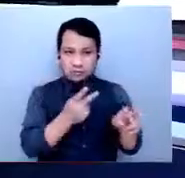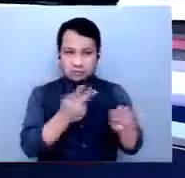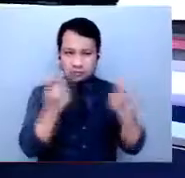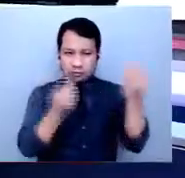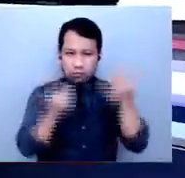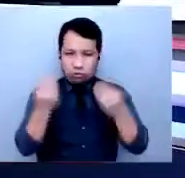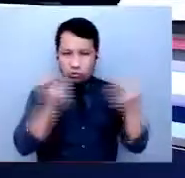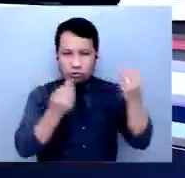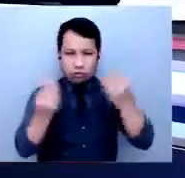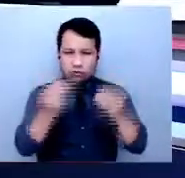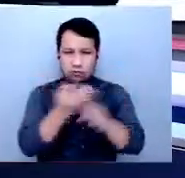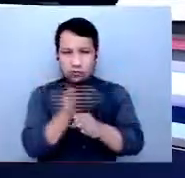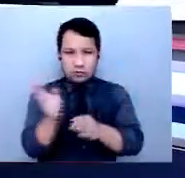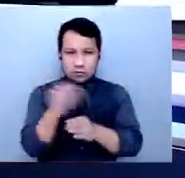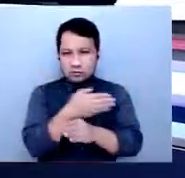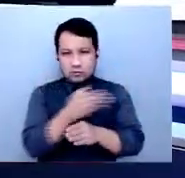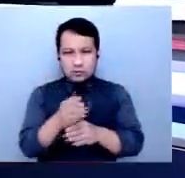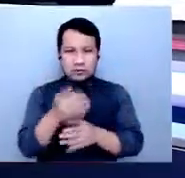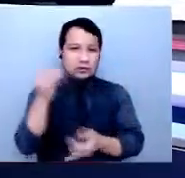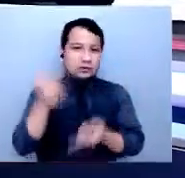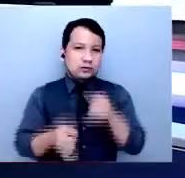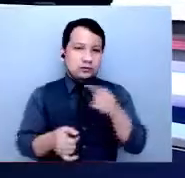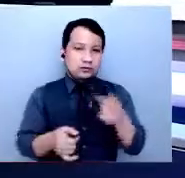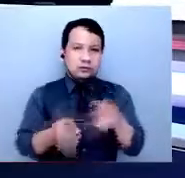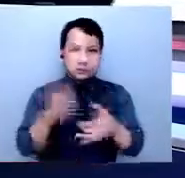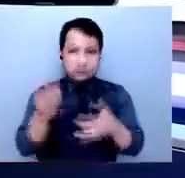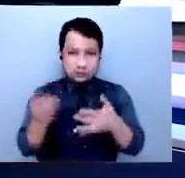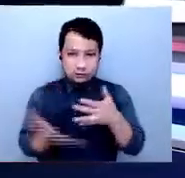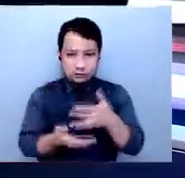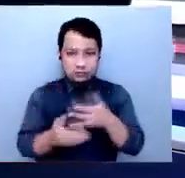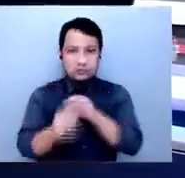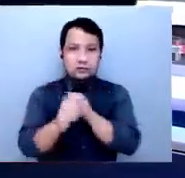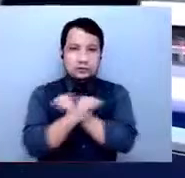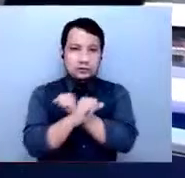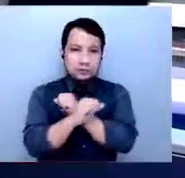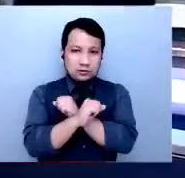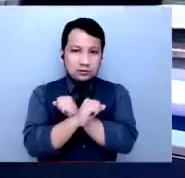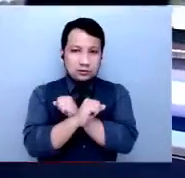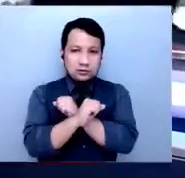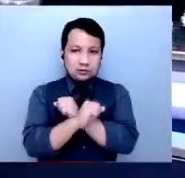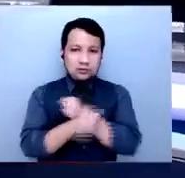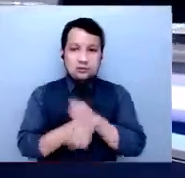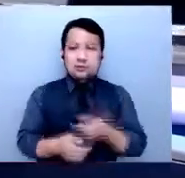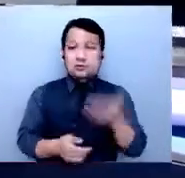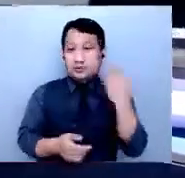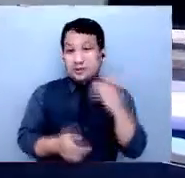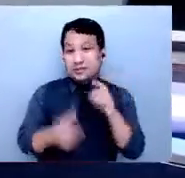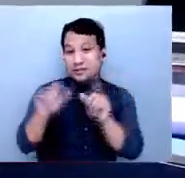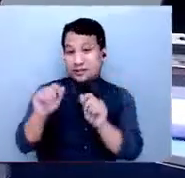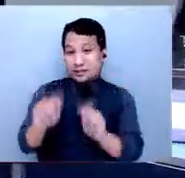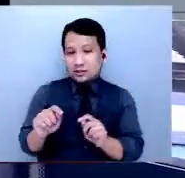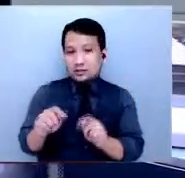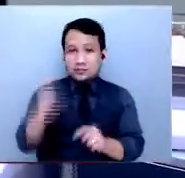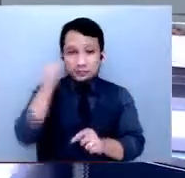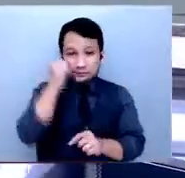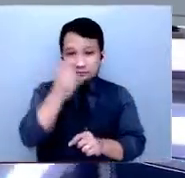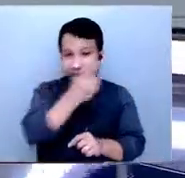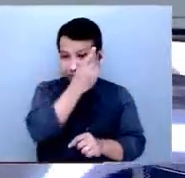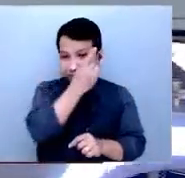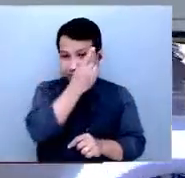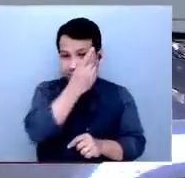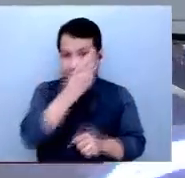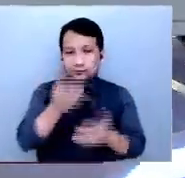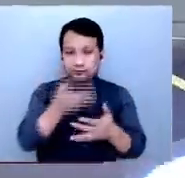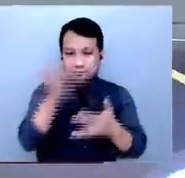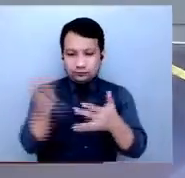ng mga kandidato sa mga huling araw ng filing ng substitution. Noong Sabado po, si Sara Duterte biglang nag-file ng